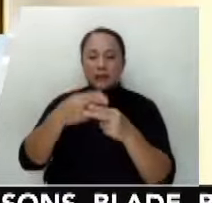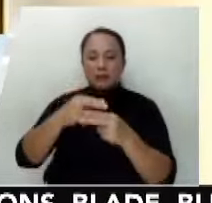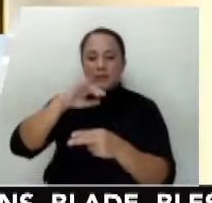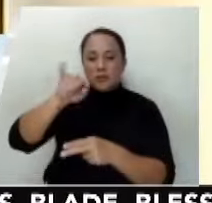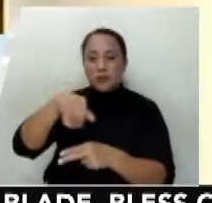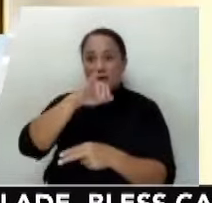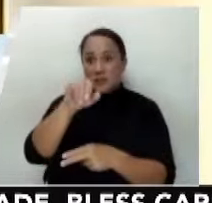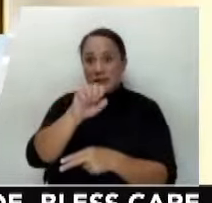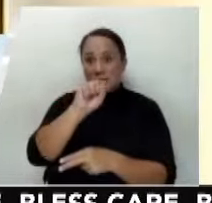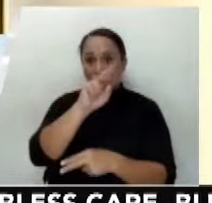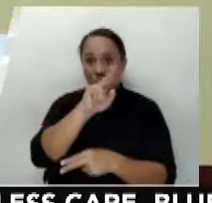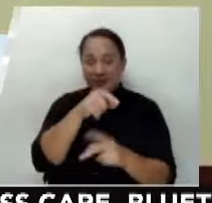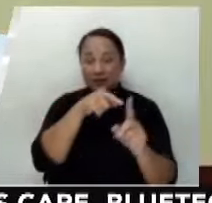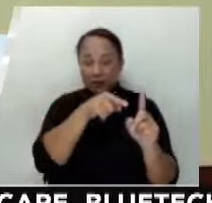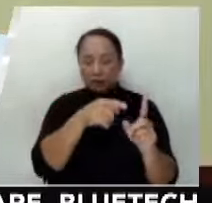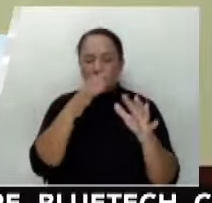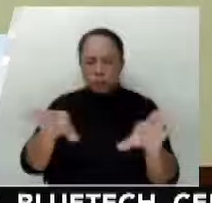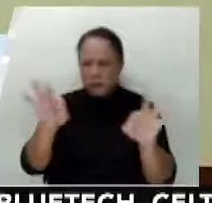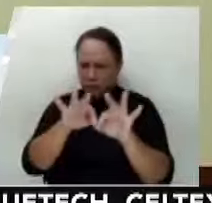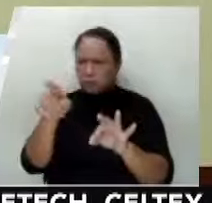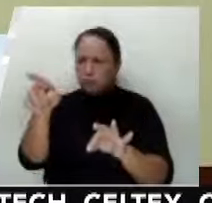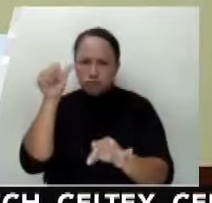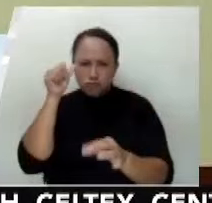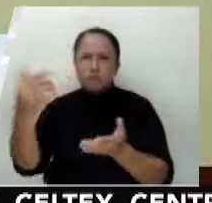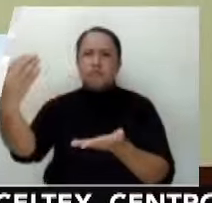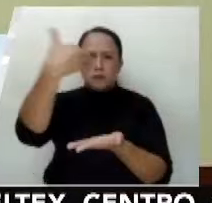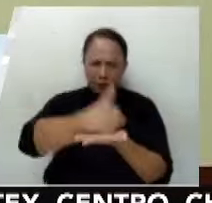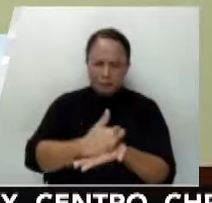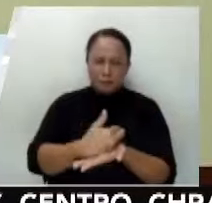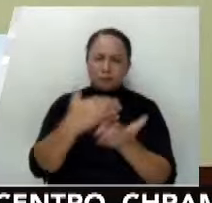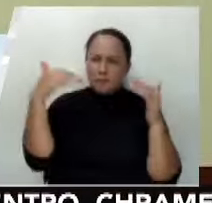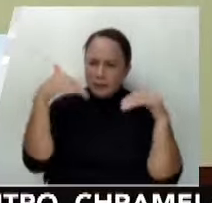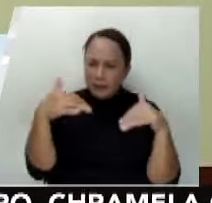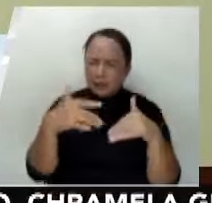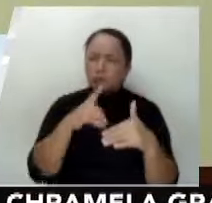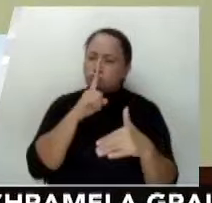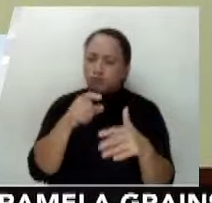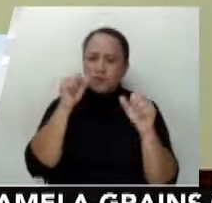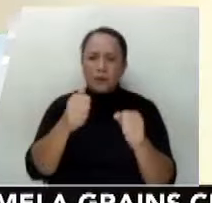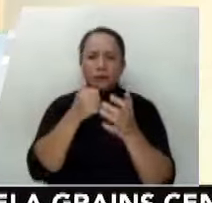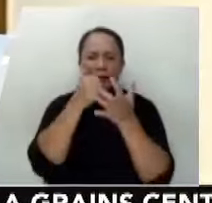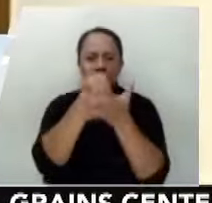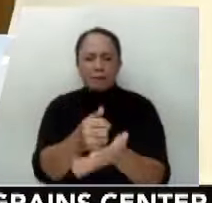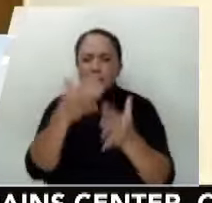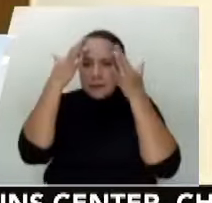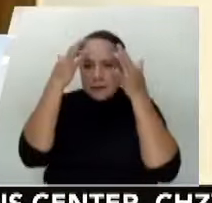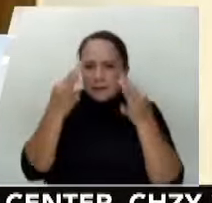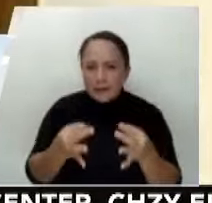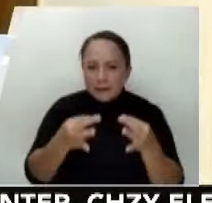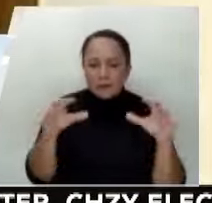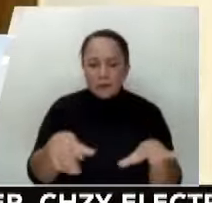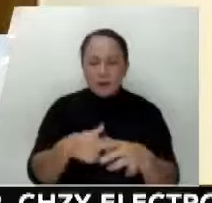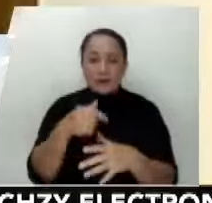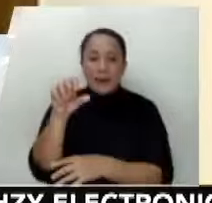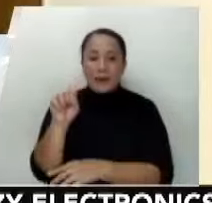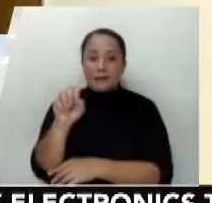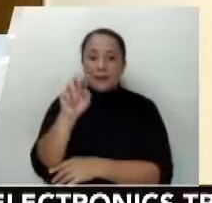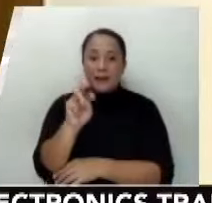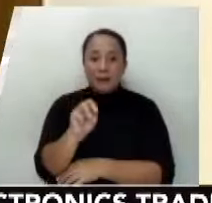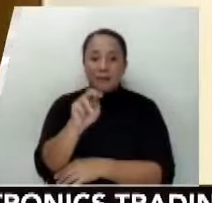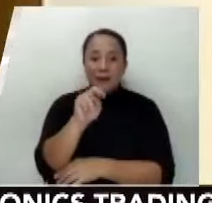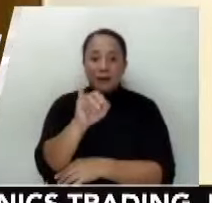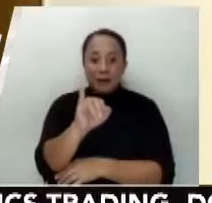pagdalo ni Kiboy sa pagdinig dahil naniniwala silang makakatulong ito sa pagpapasya ng komite Alam mo itong smni tuwing lumalabas po sila